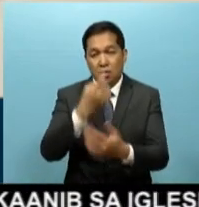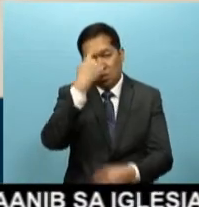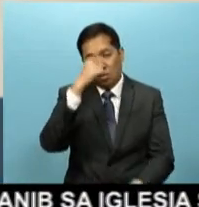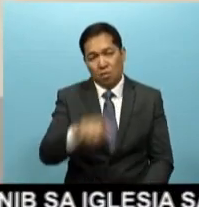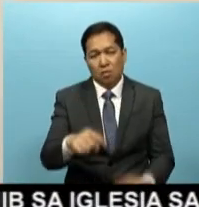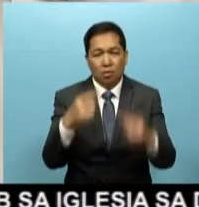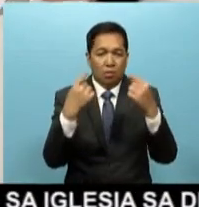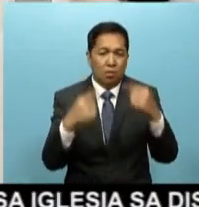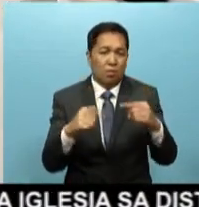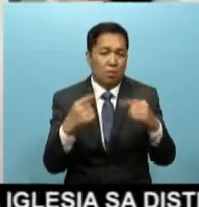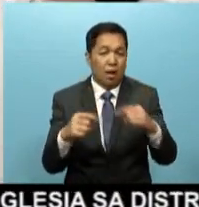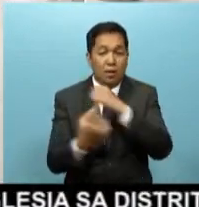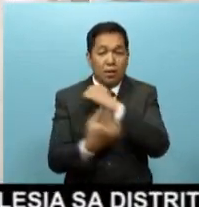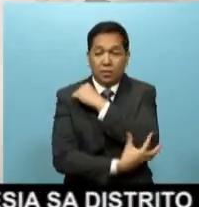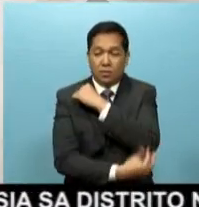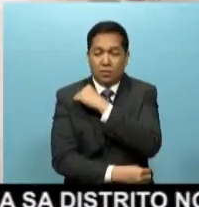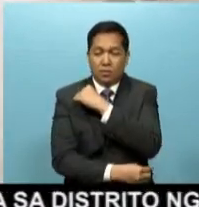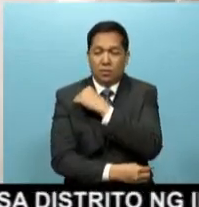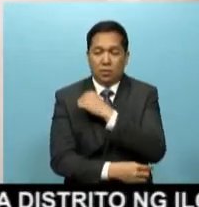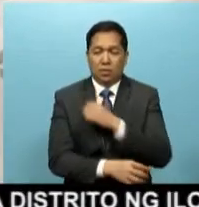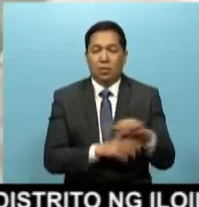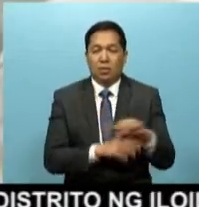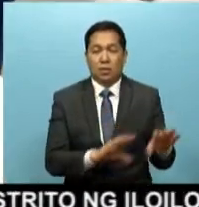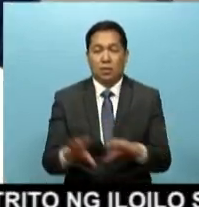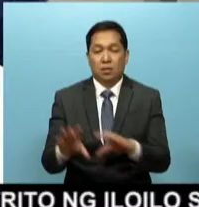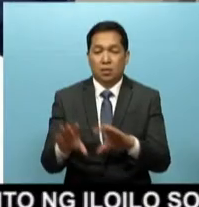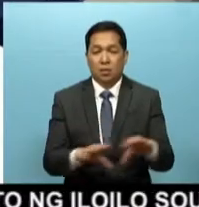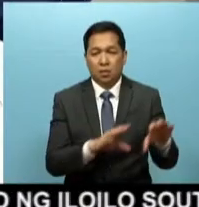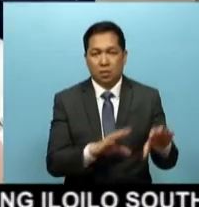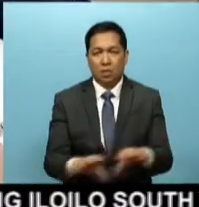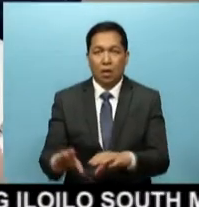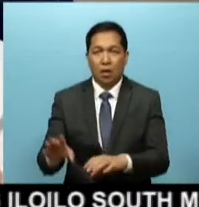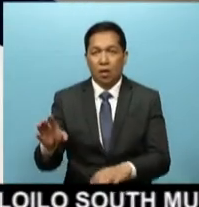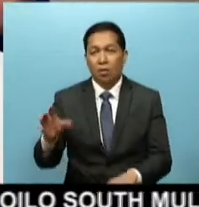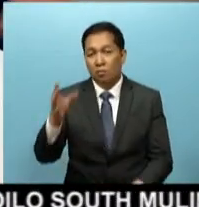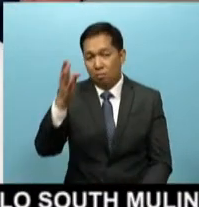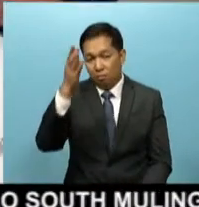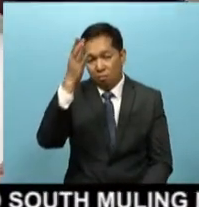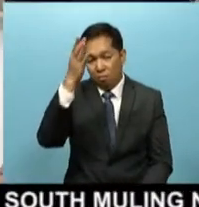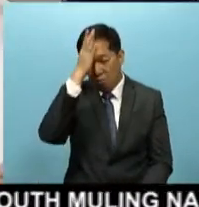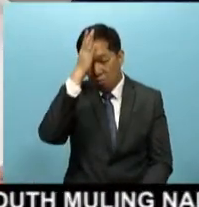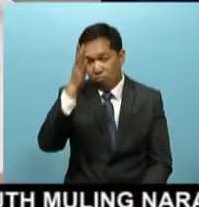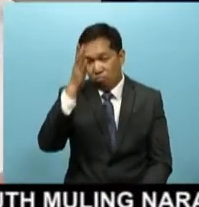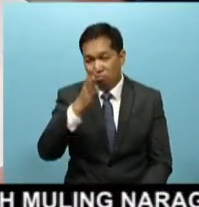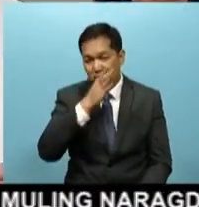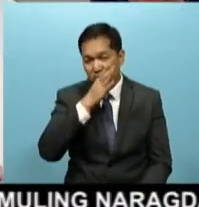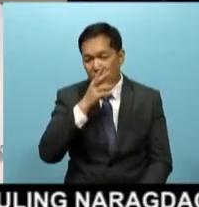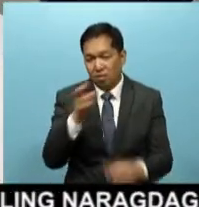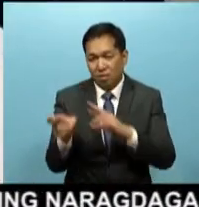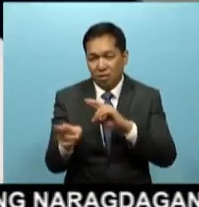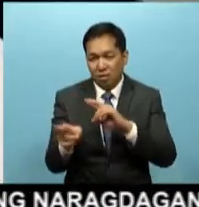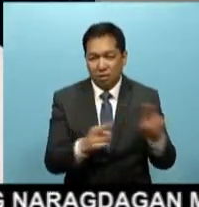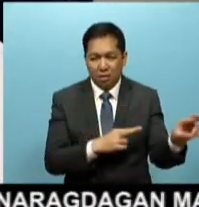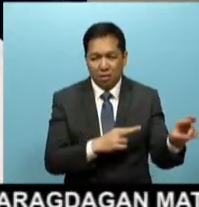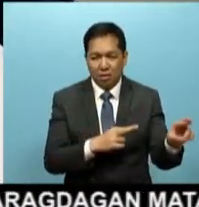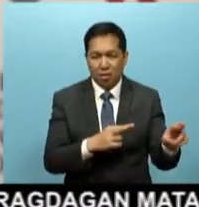ang kahirapan. The activity was spearheaded by the Buklod officers who enthusiastically prepared for the